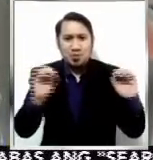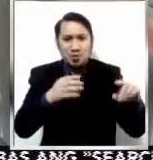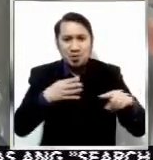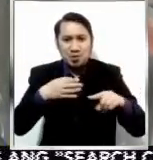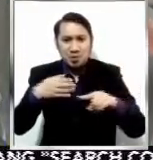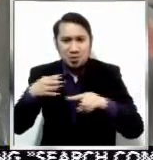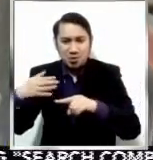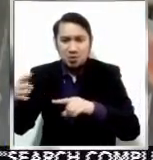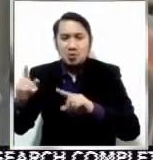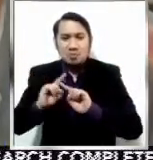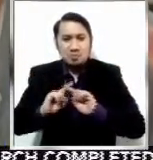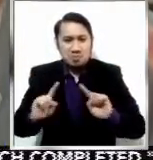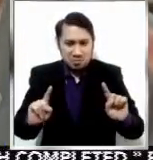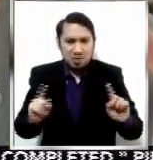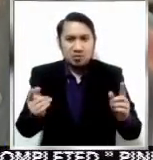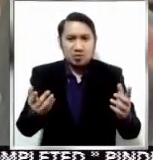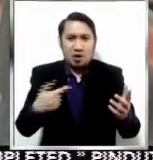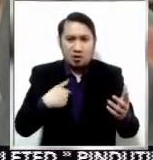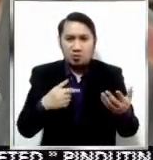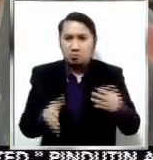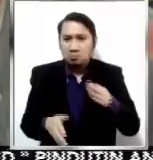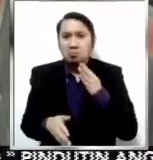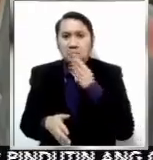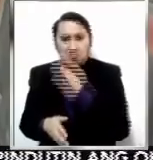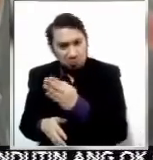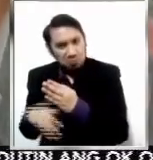pa nilang ako yung pumunta dun mismo.